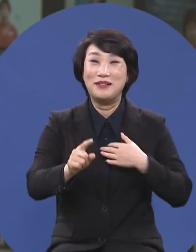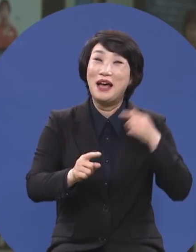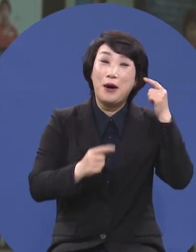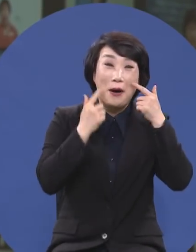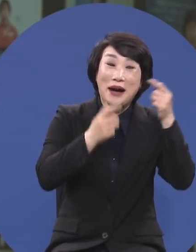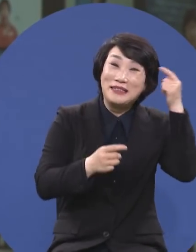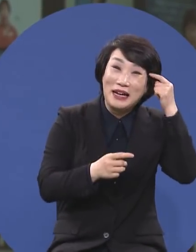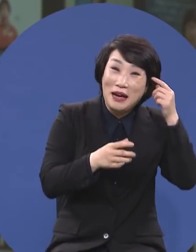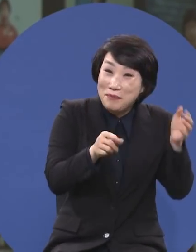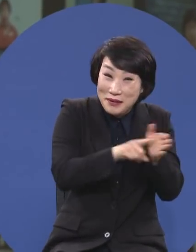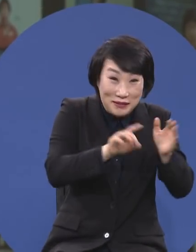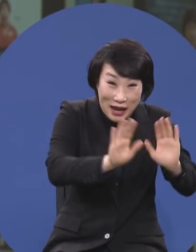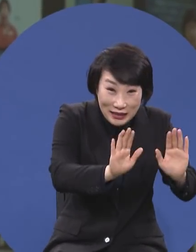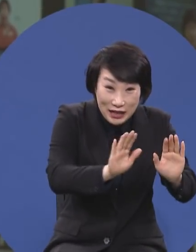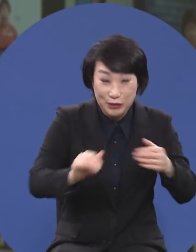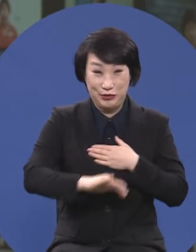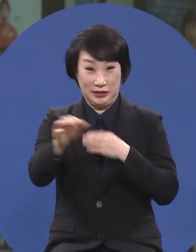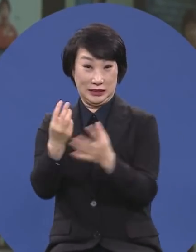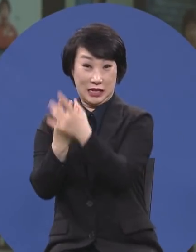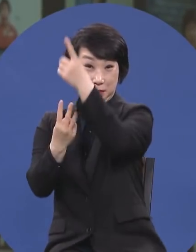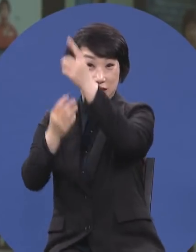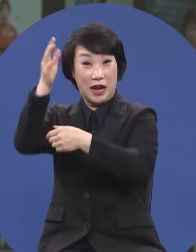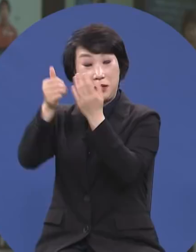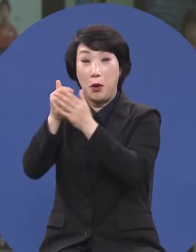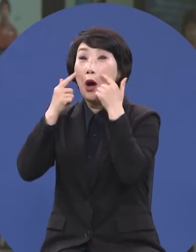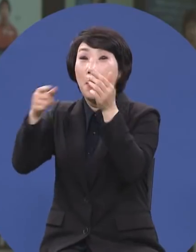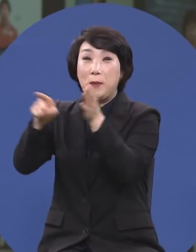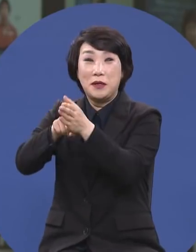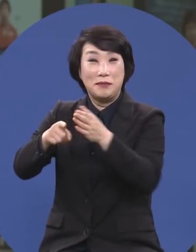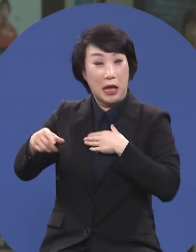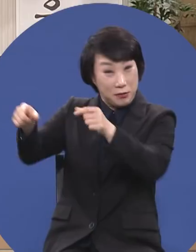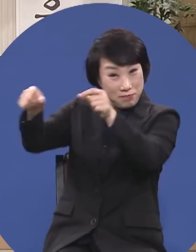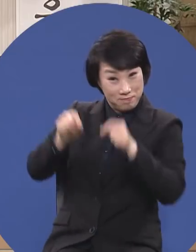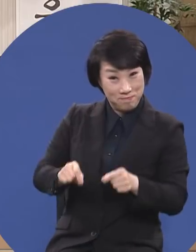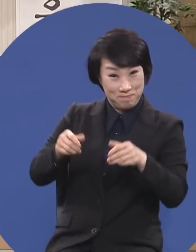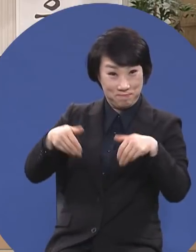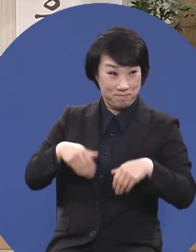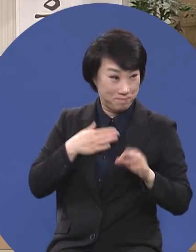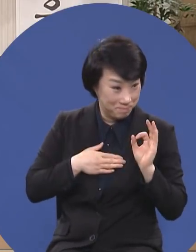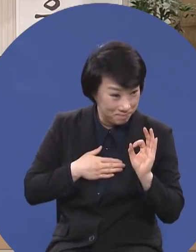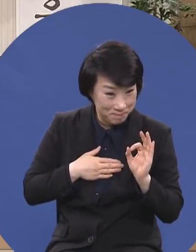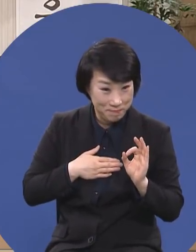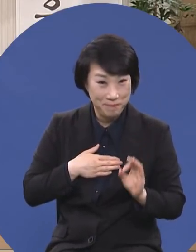아니야. 우리는 삼위 하나님의 확신이 내 확신이 돼.